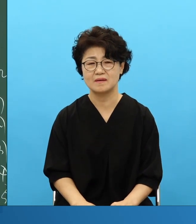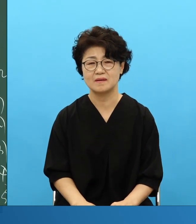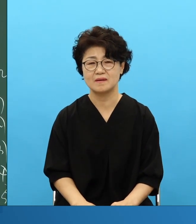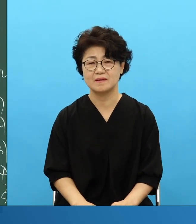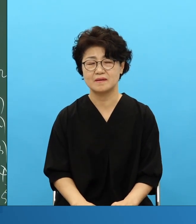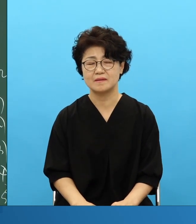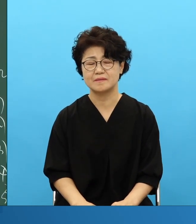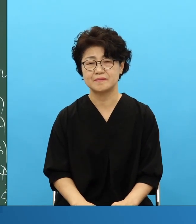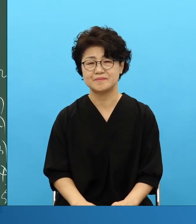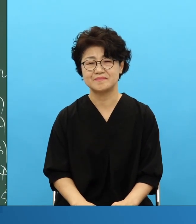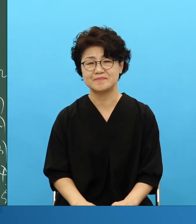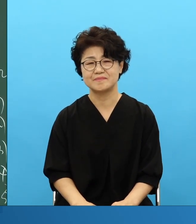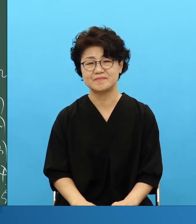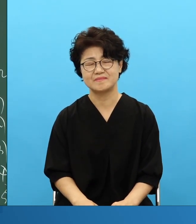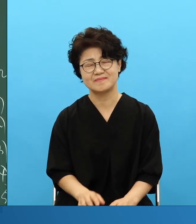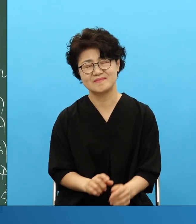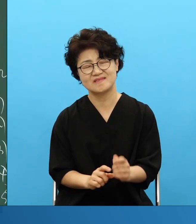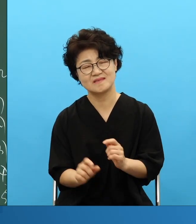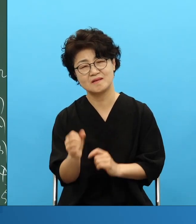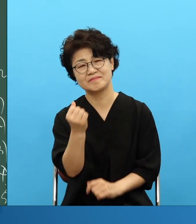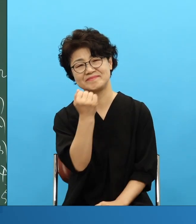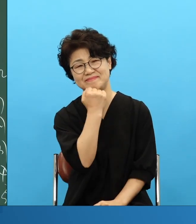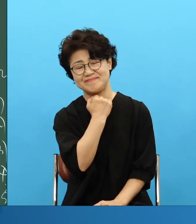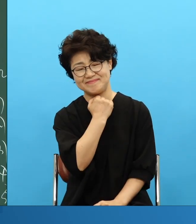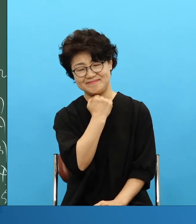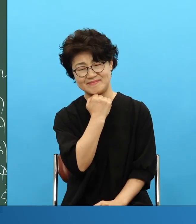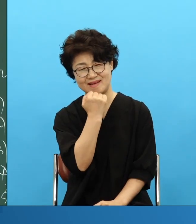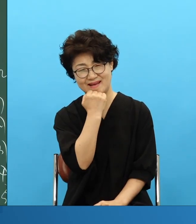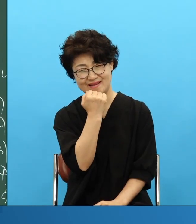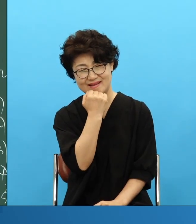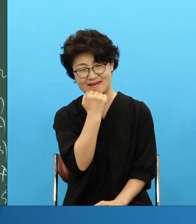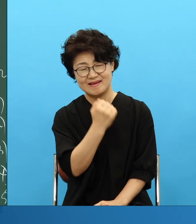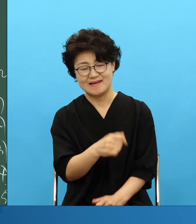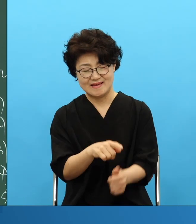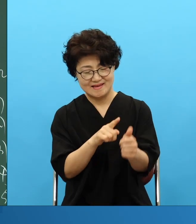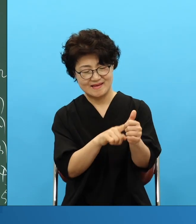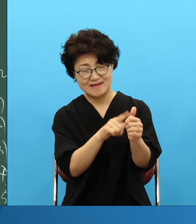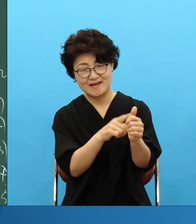더 웃기는 거는 이 친구가 날 보고 이랍니다.